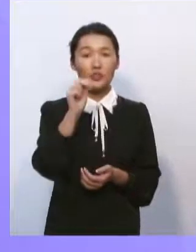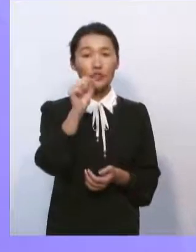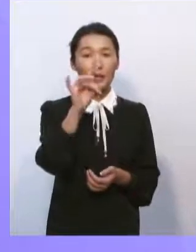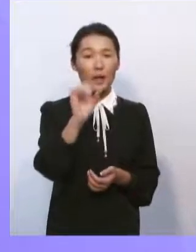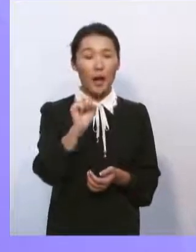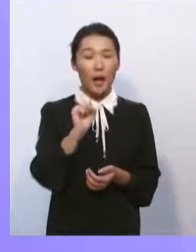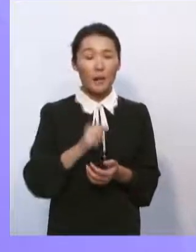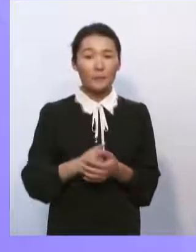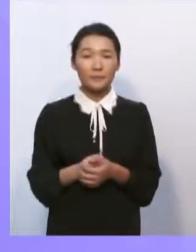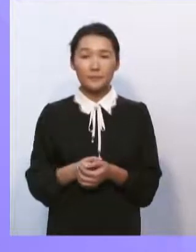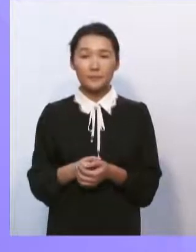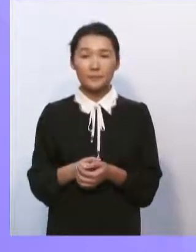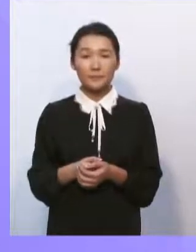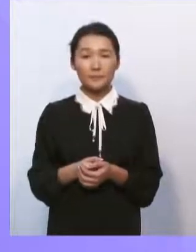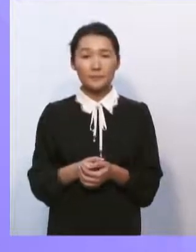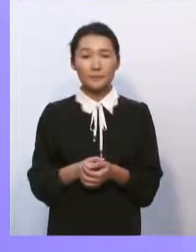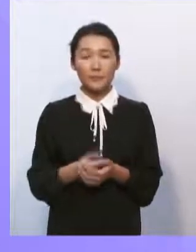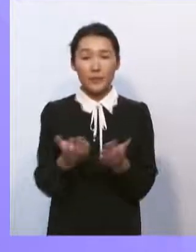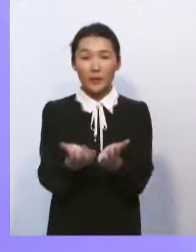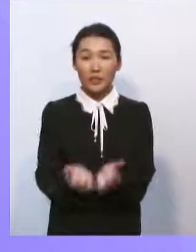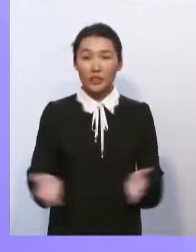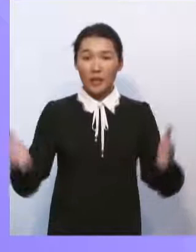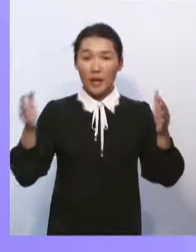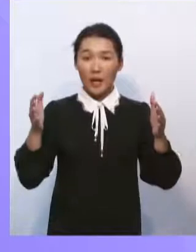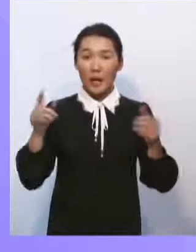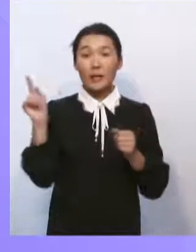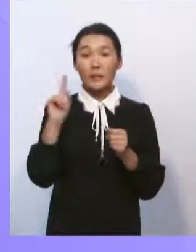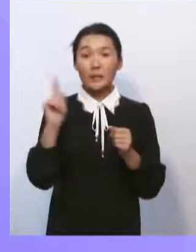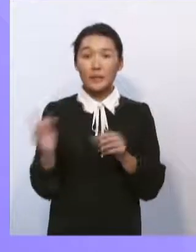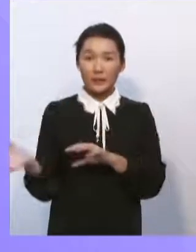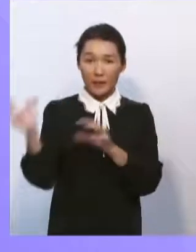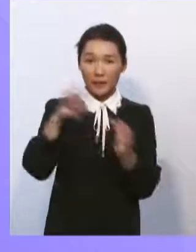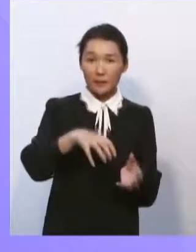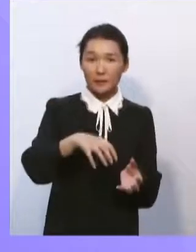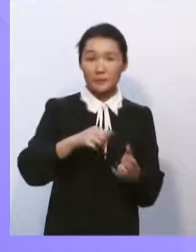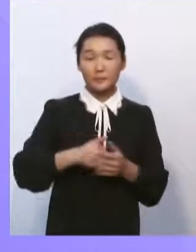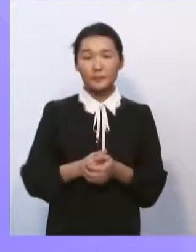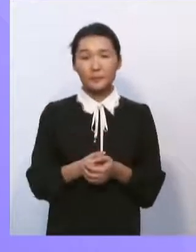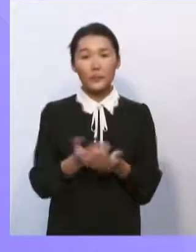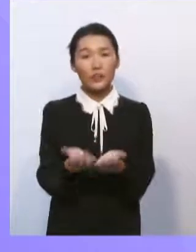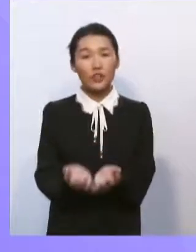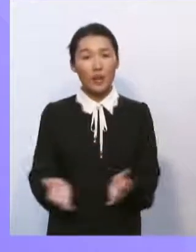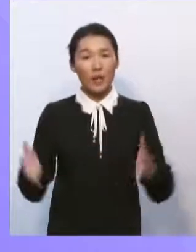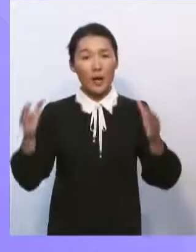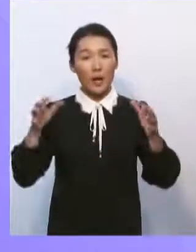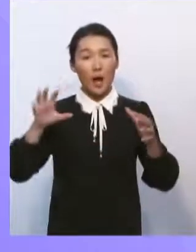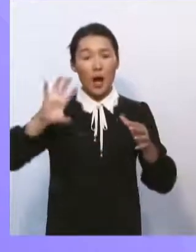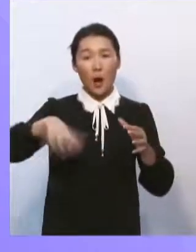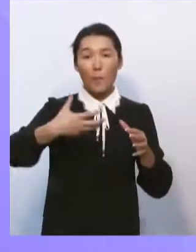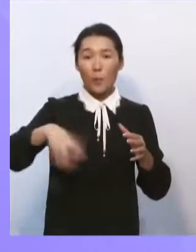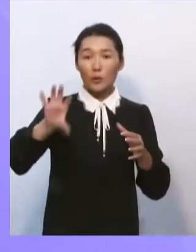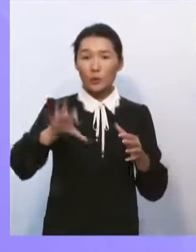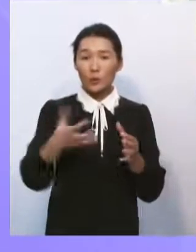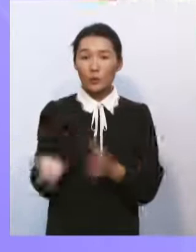Чара. Чарага эмнени салат? чарага